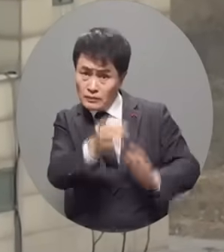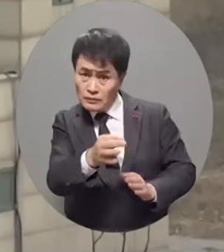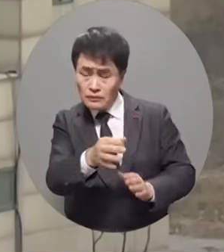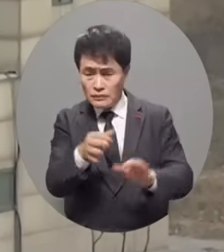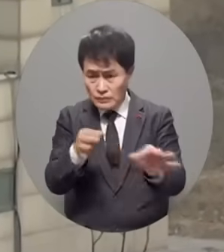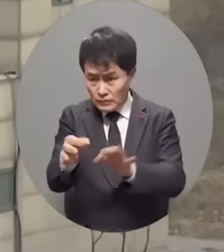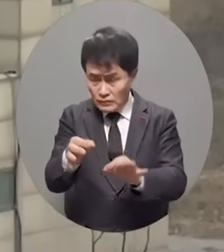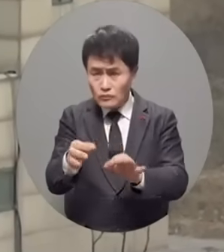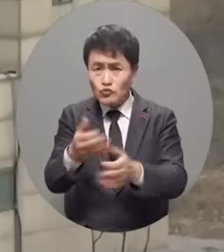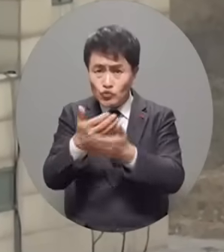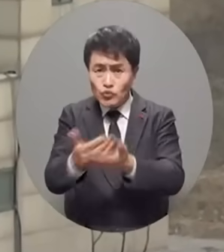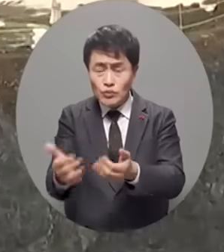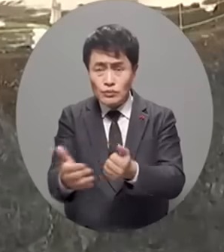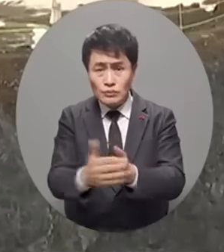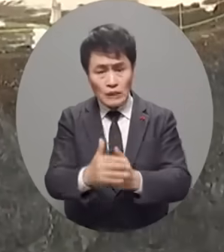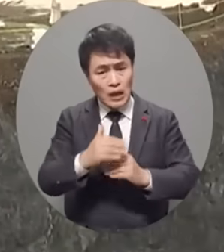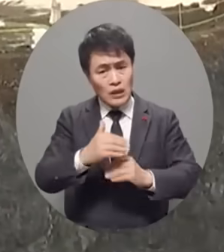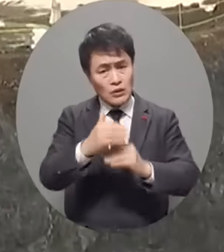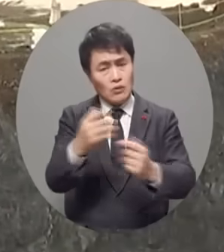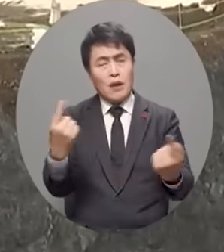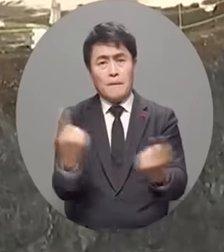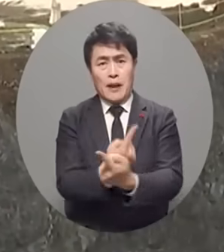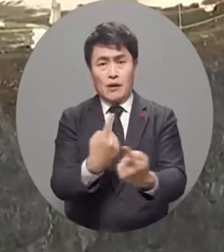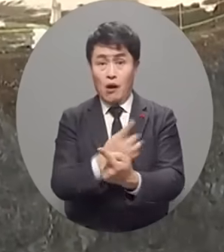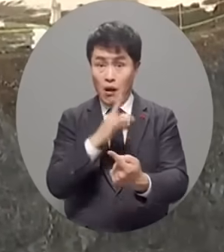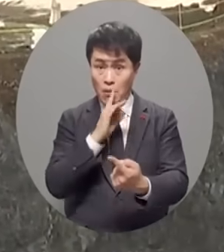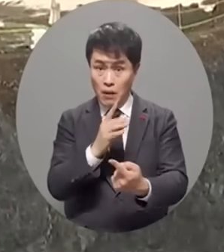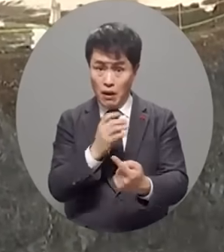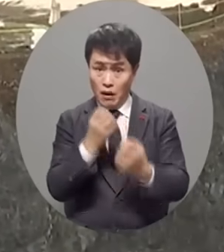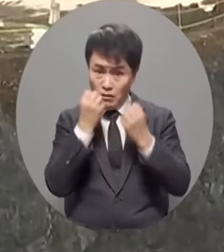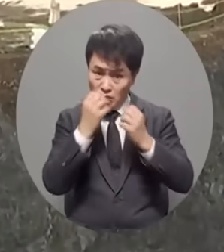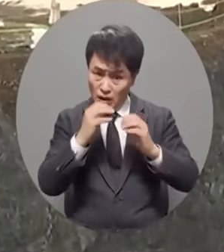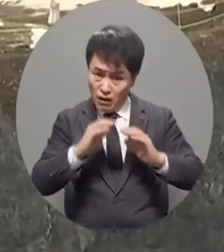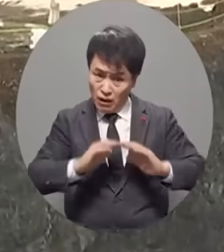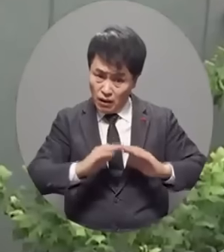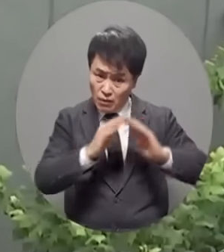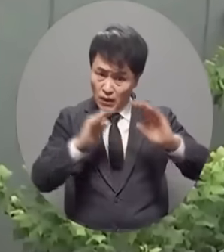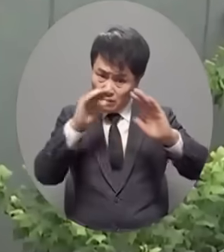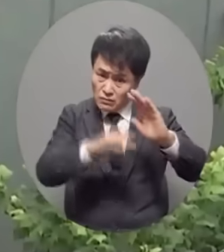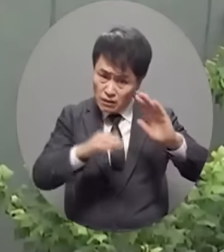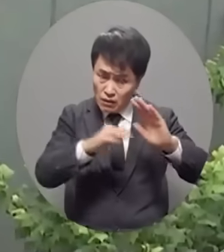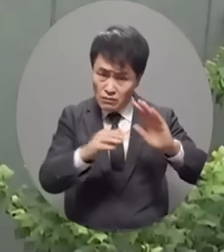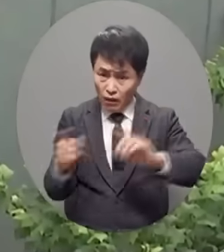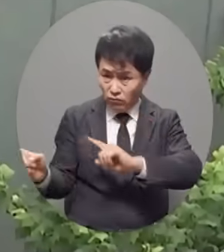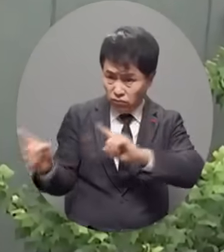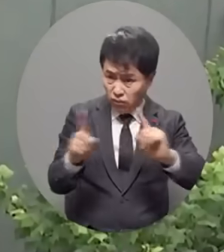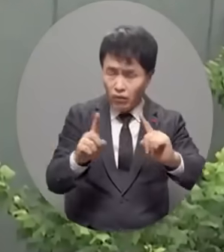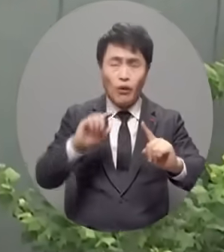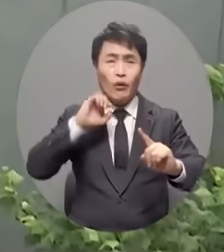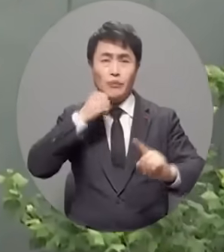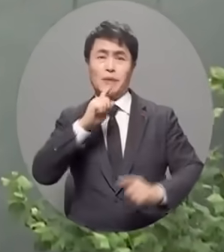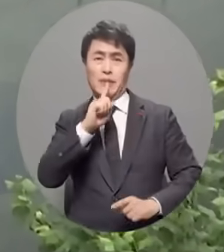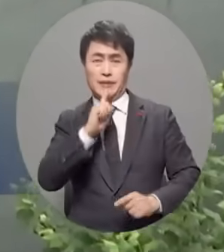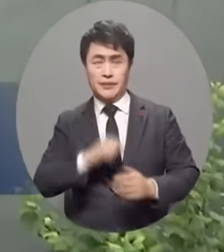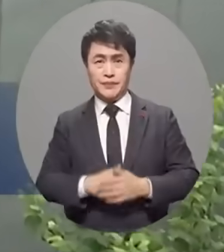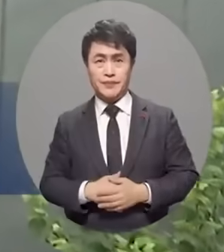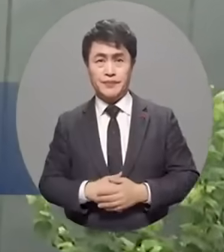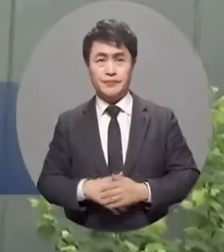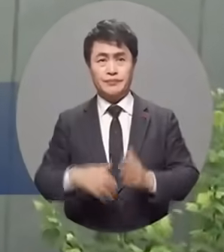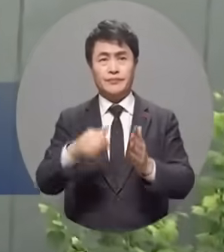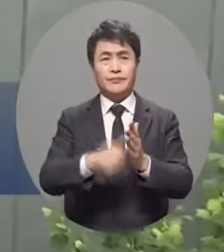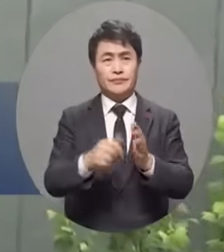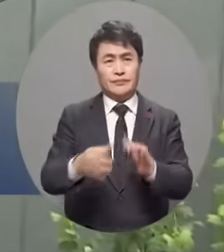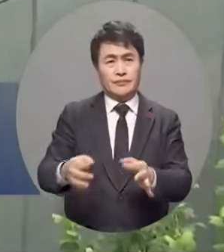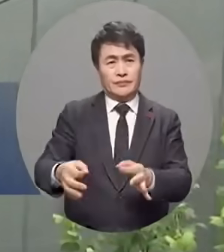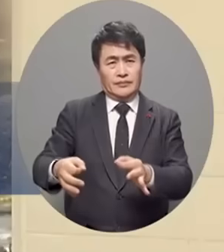사업성이 핵심인데 절차를 바꾸는 것만으로 재개발 재건축이 활성화되기는 어렵다는 시각도 있습니다. 물가가 높고